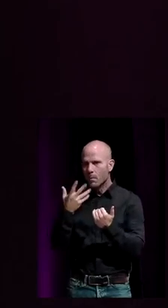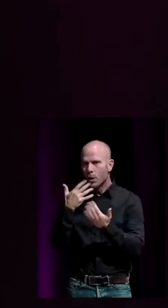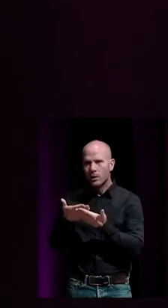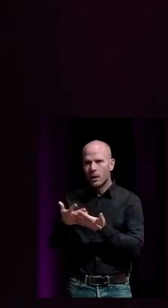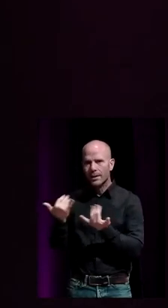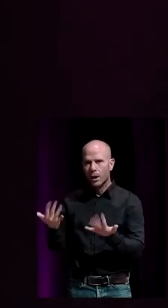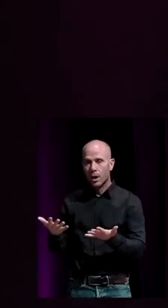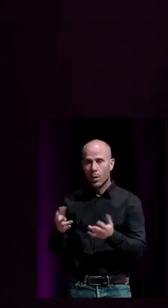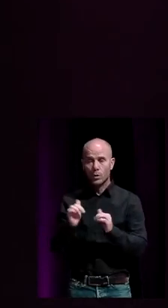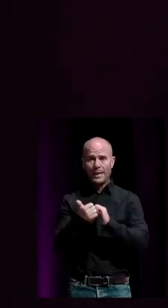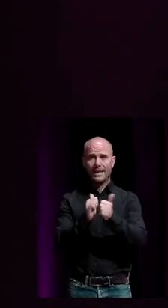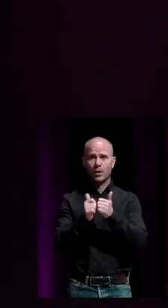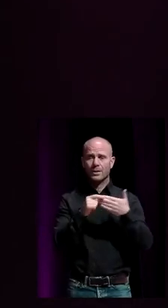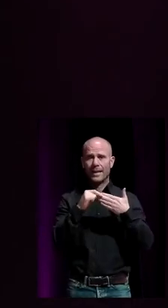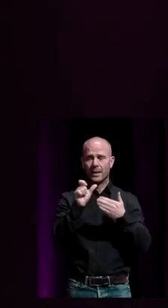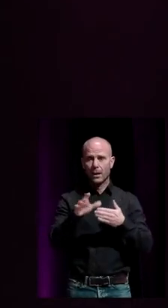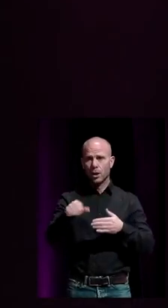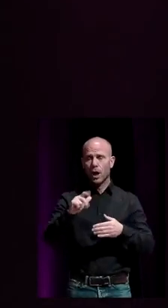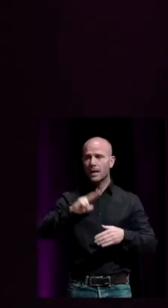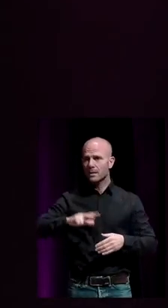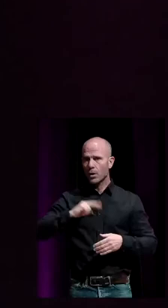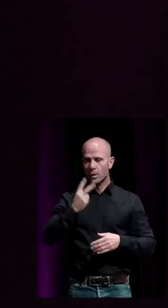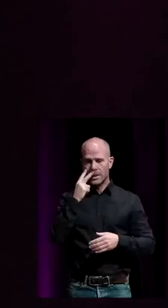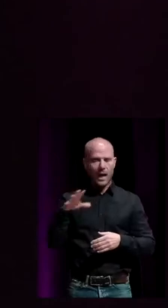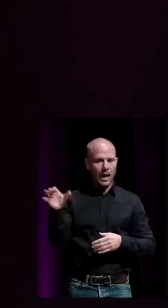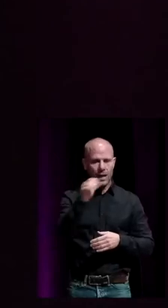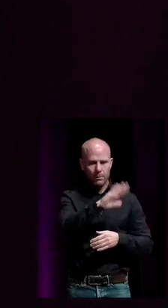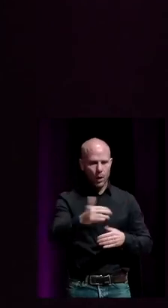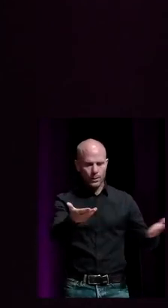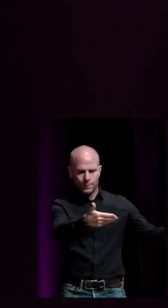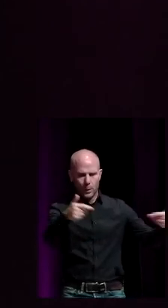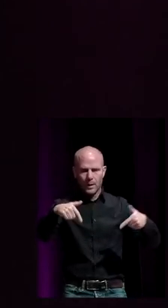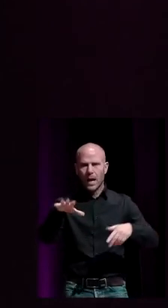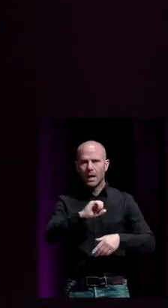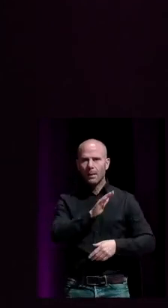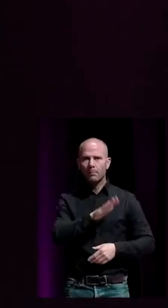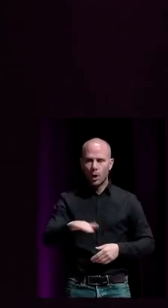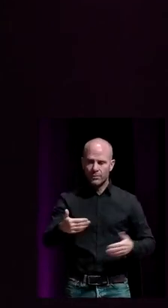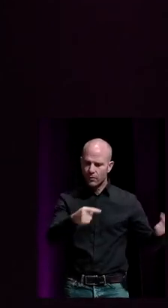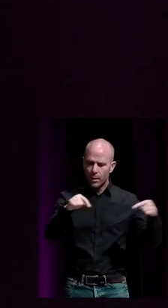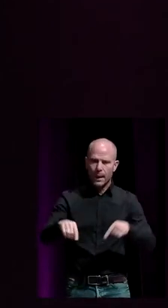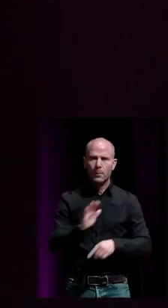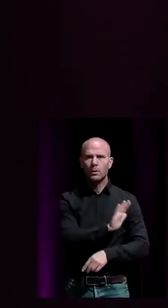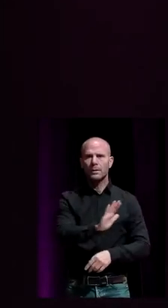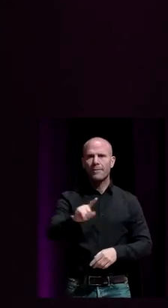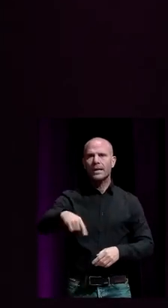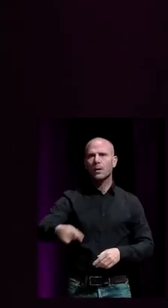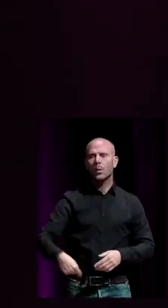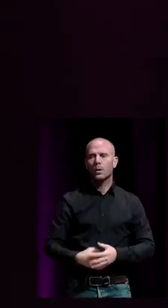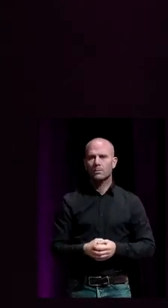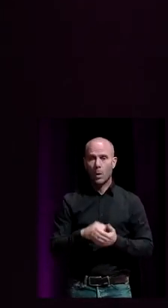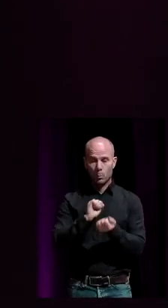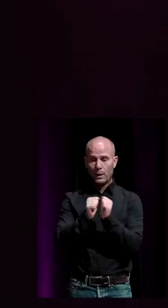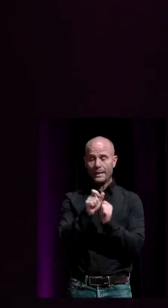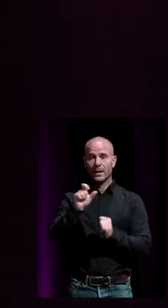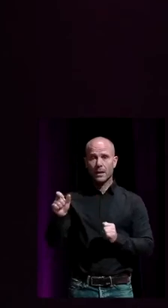Om idrottsledare som tar ansvar, som ser alla barn, som bjuder in alla barn och får vara med på sina villkor. Som